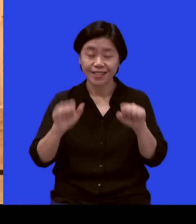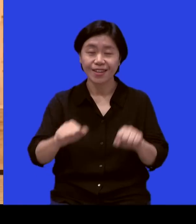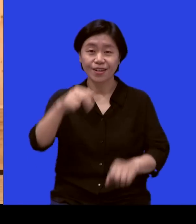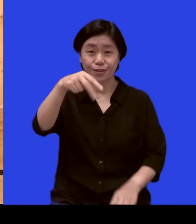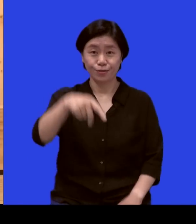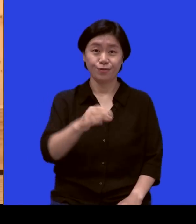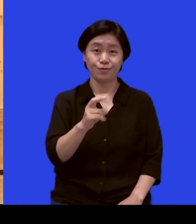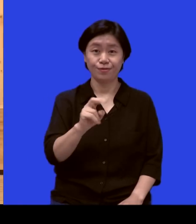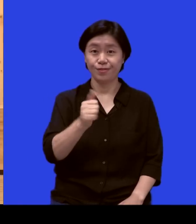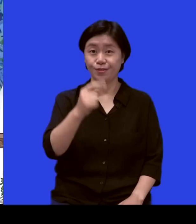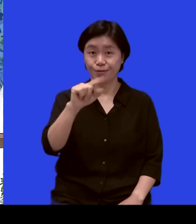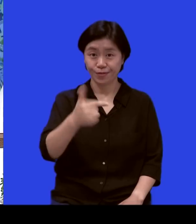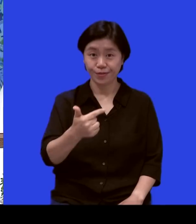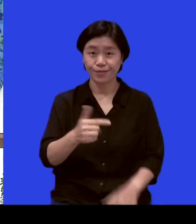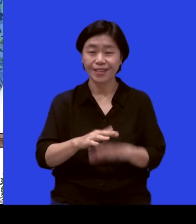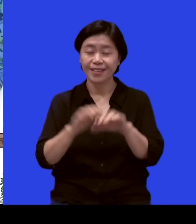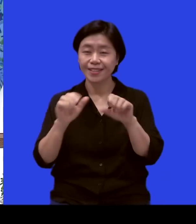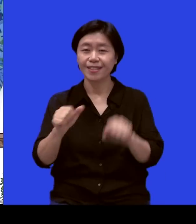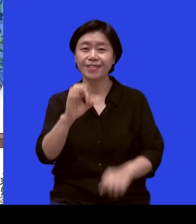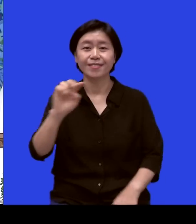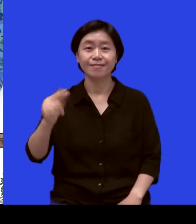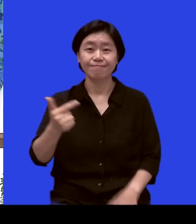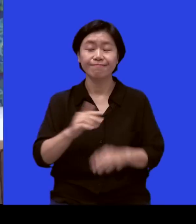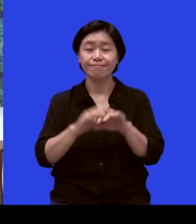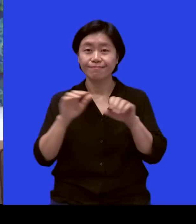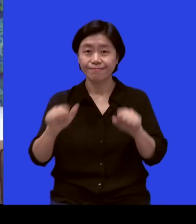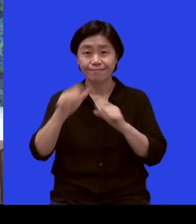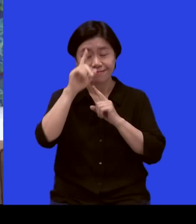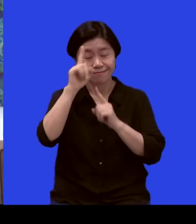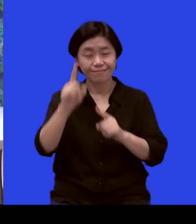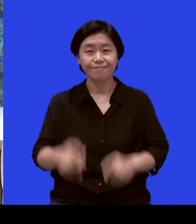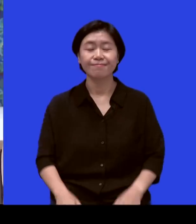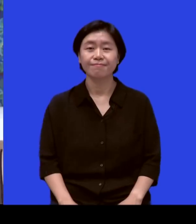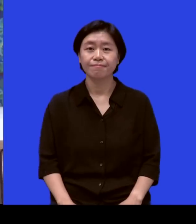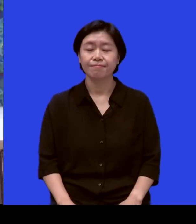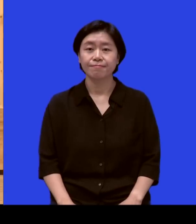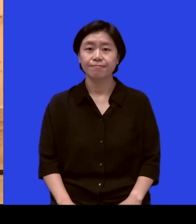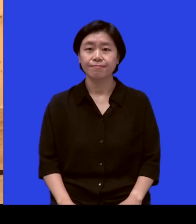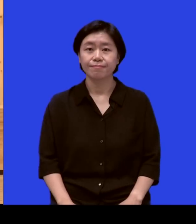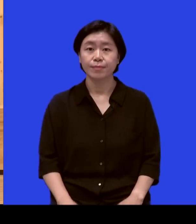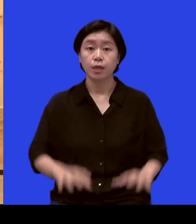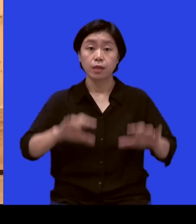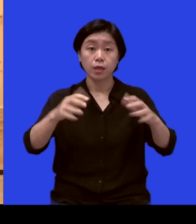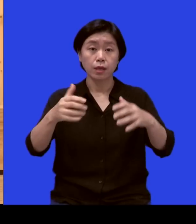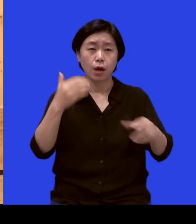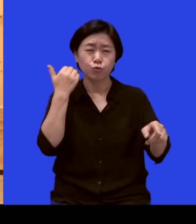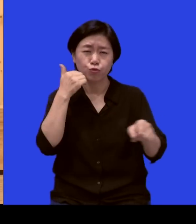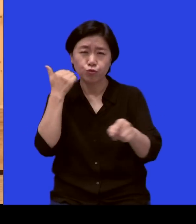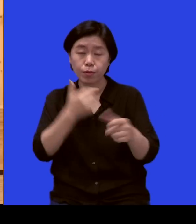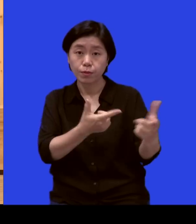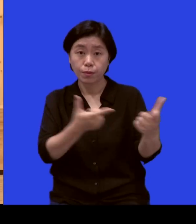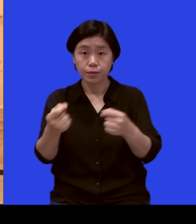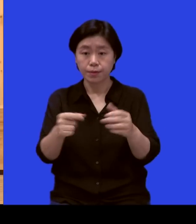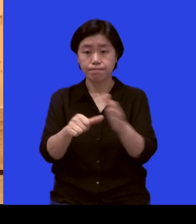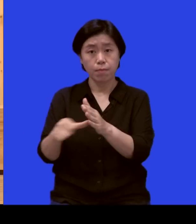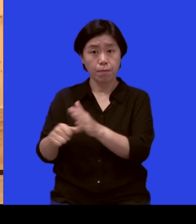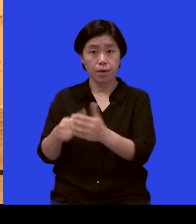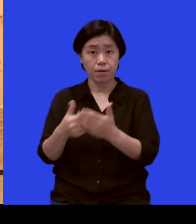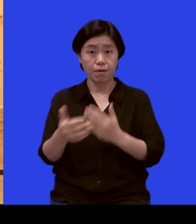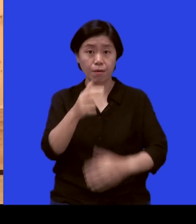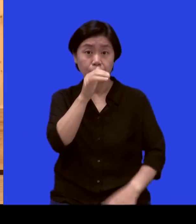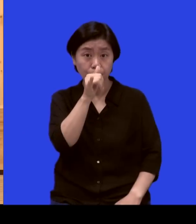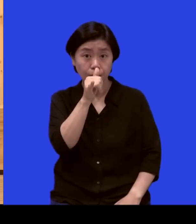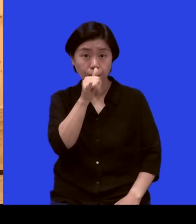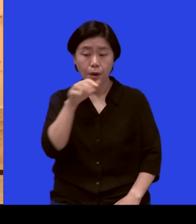안녕하세요. 새롭게 하소서 주영훈입니다. 안녕하세요. 안수지입니다. 안녕하세요. 이정수입니다. 세상 누구나 실패를 경험하게 돼 있죠. 그